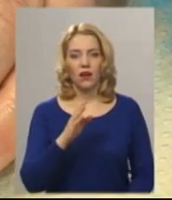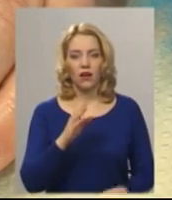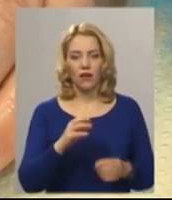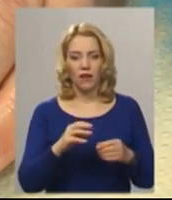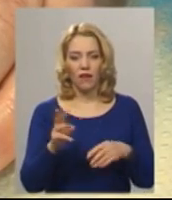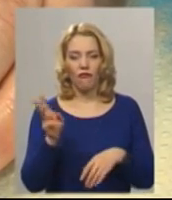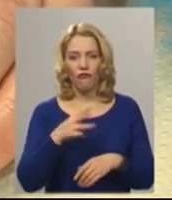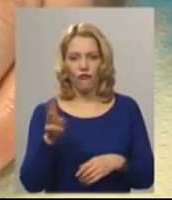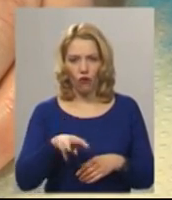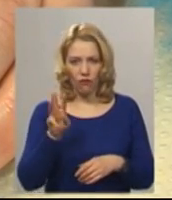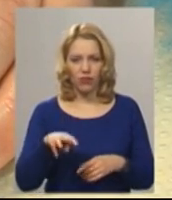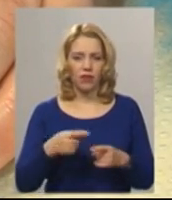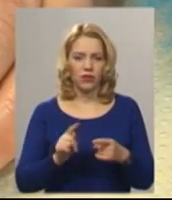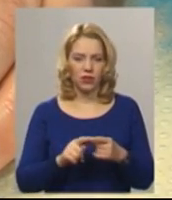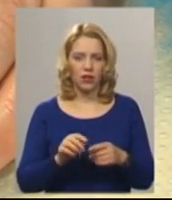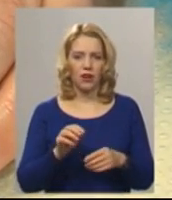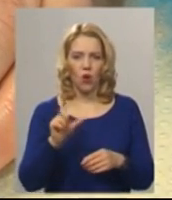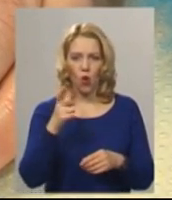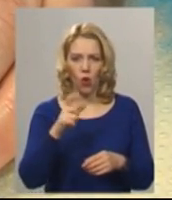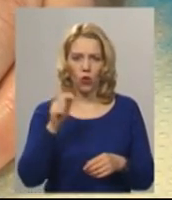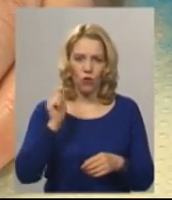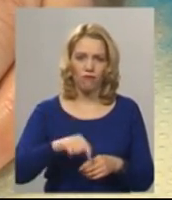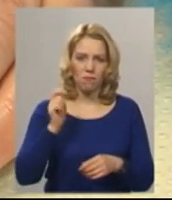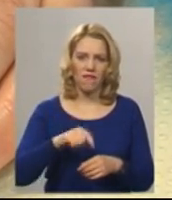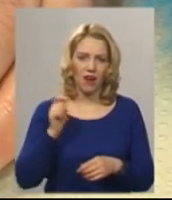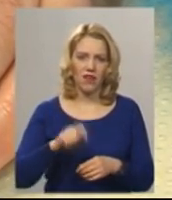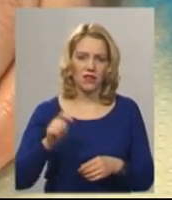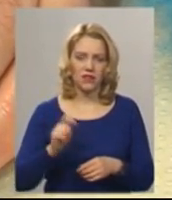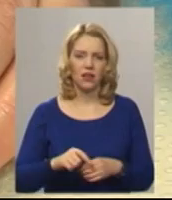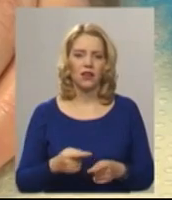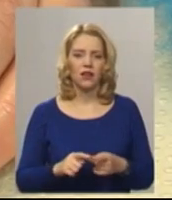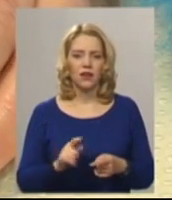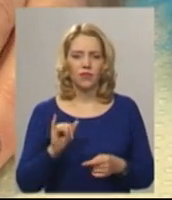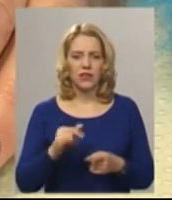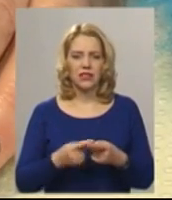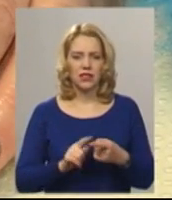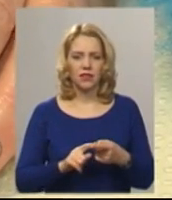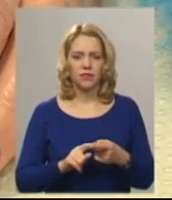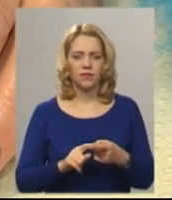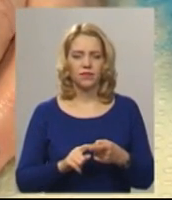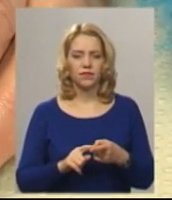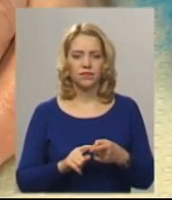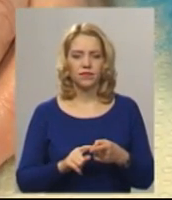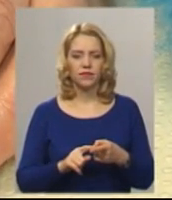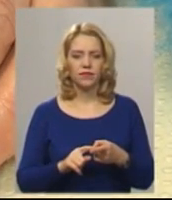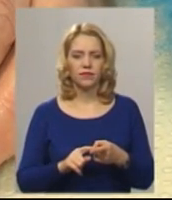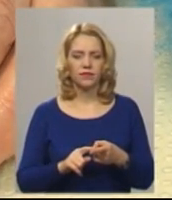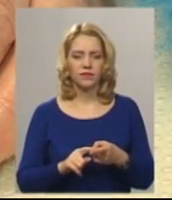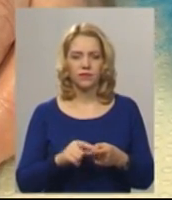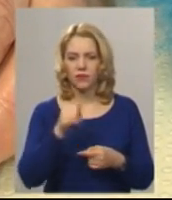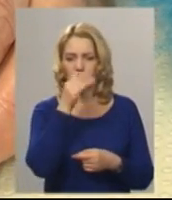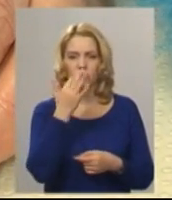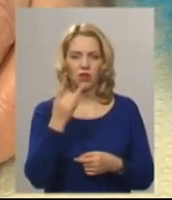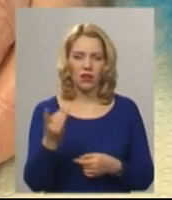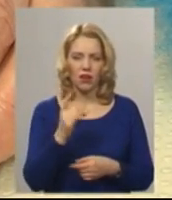голочкою поетапно. Таким от чином це наноситься, ну навіть неможливо